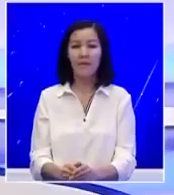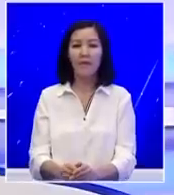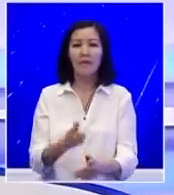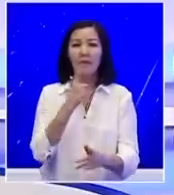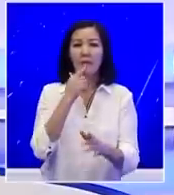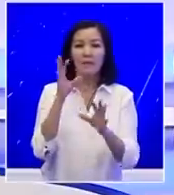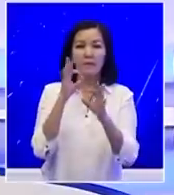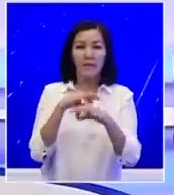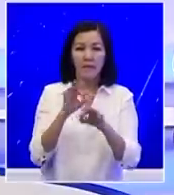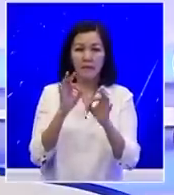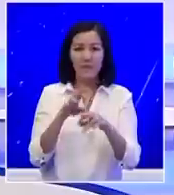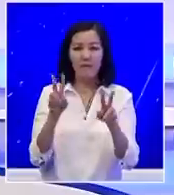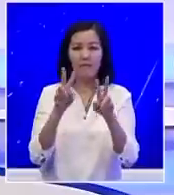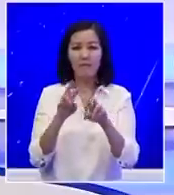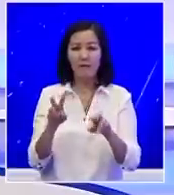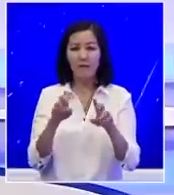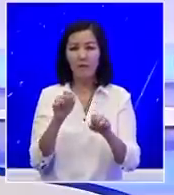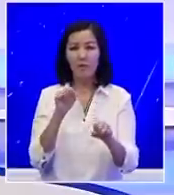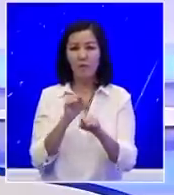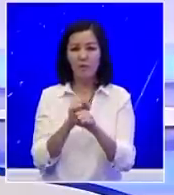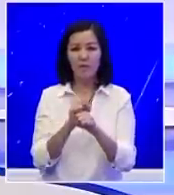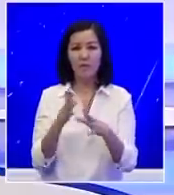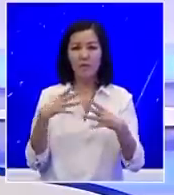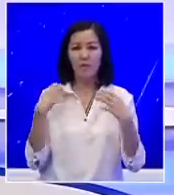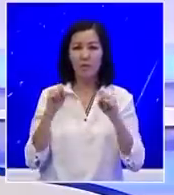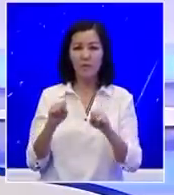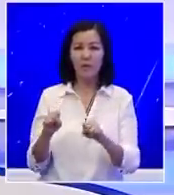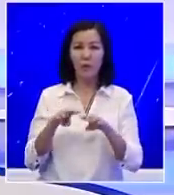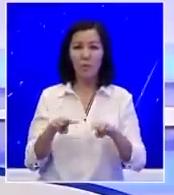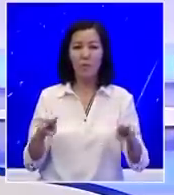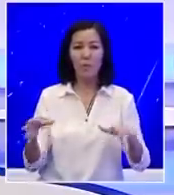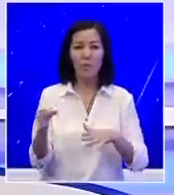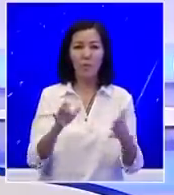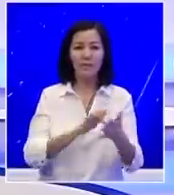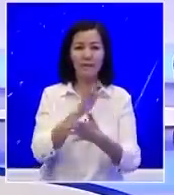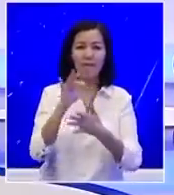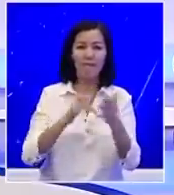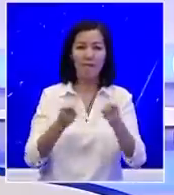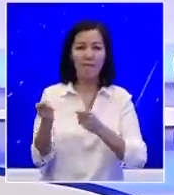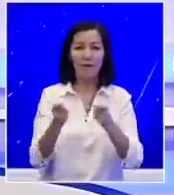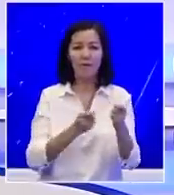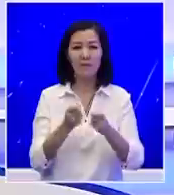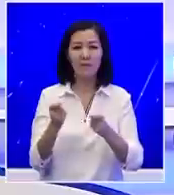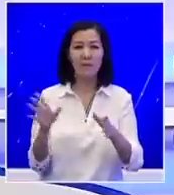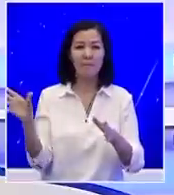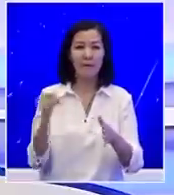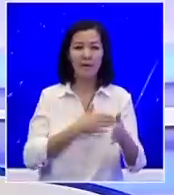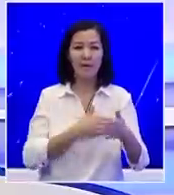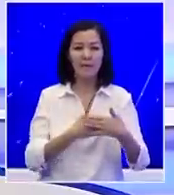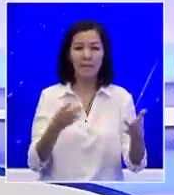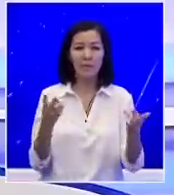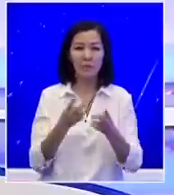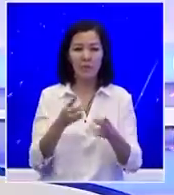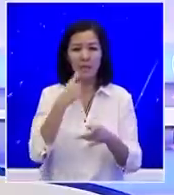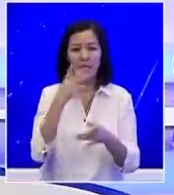Тестілеу тәжді вирустың таралуын тыят. Денсаулық сақтау министрі облыстар мен қалалар басшылығын егіске біргісіде атсалысуға